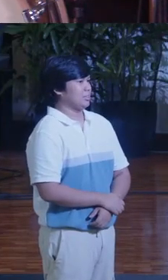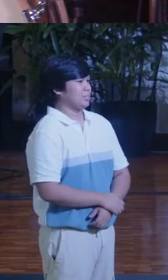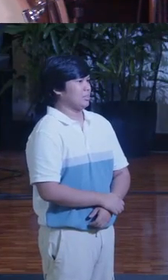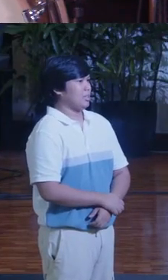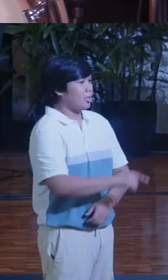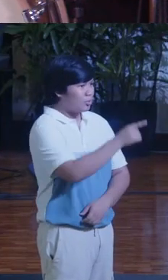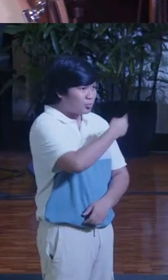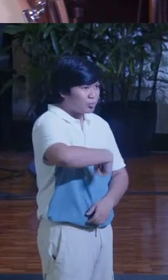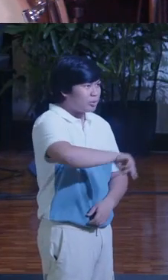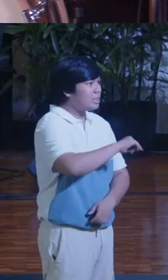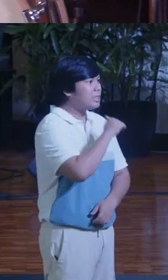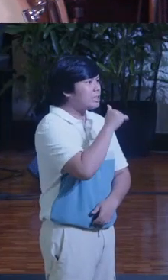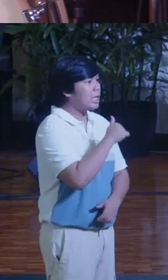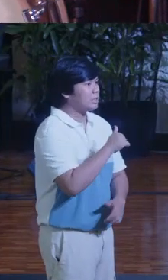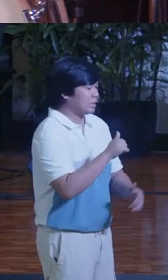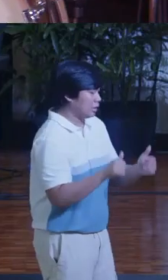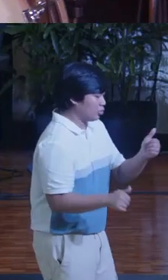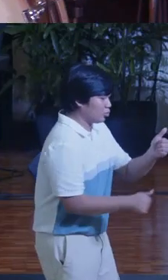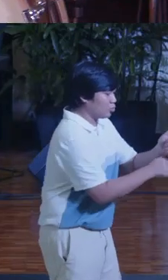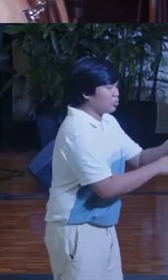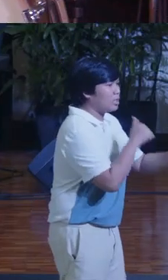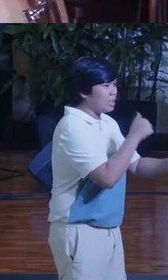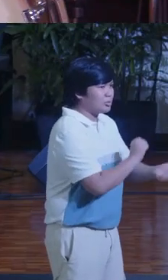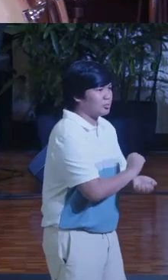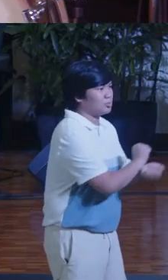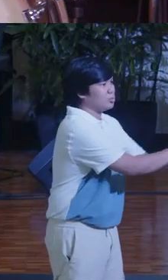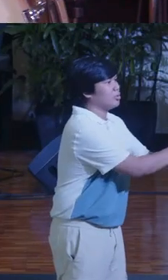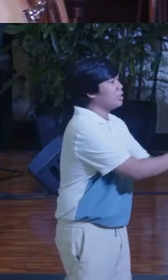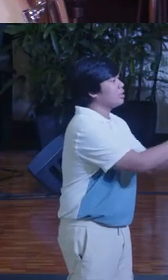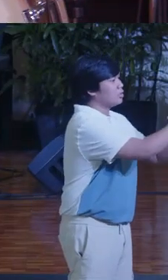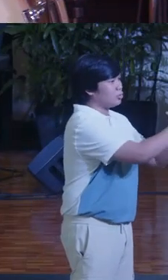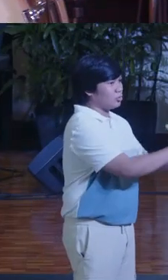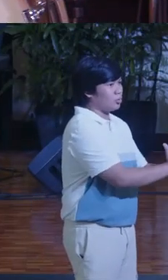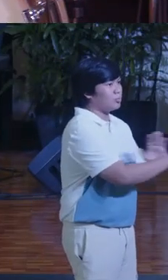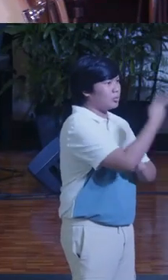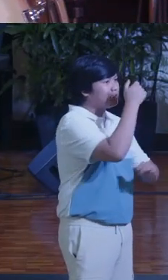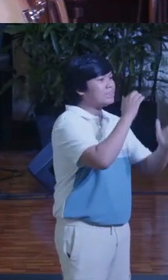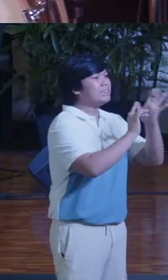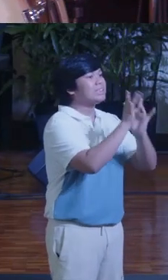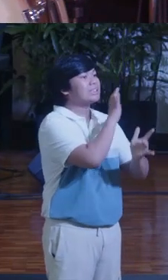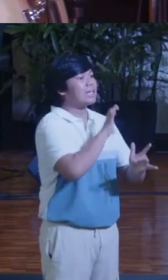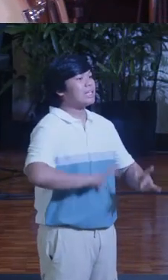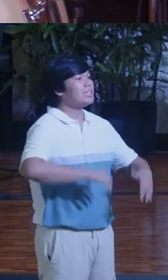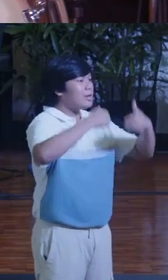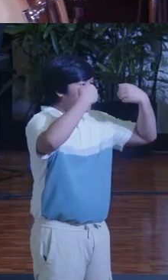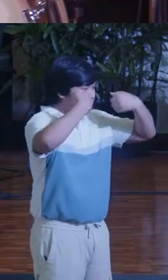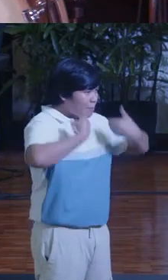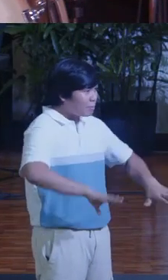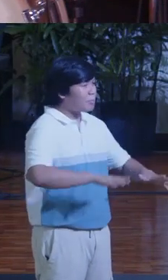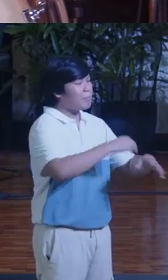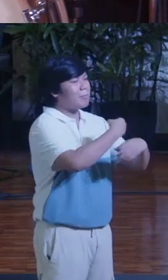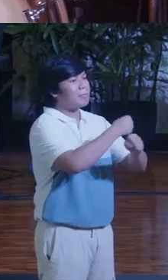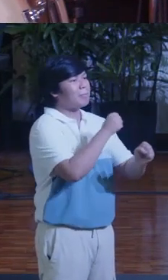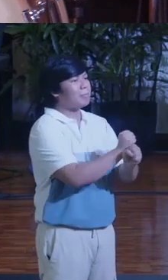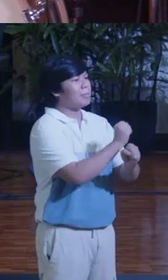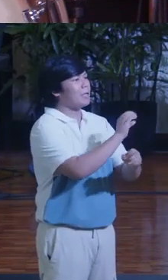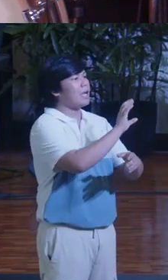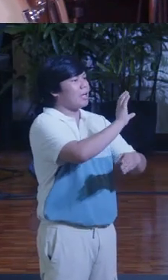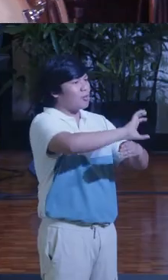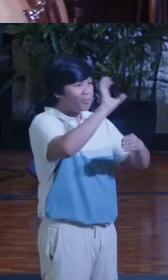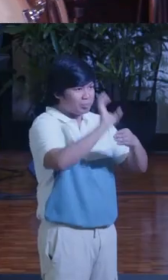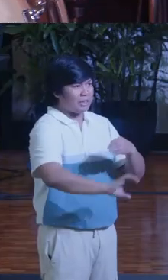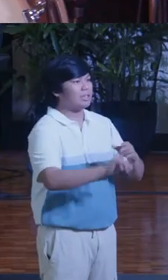Pinalaya na kayo, sabi ni Paul. Sa illustration na ito, sabi niya, yung mga anak ng promise,